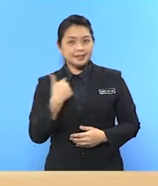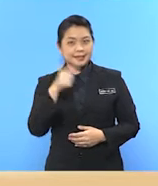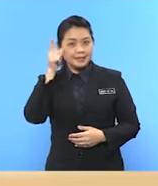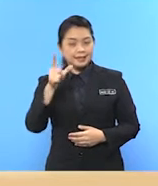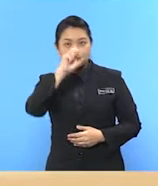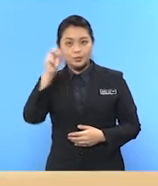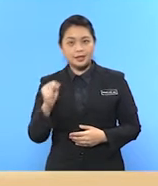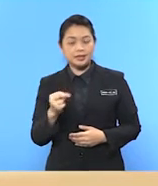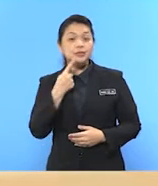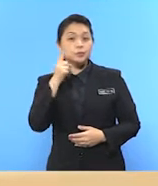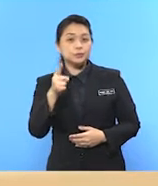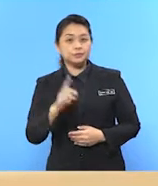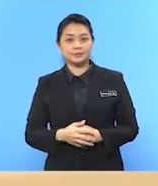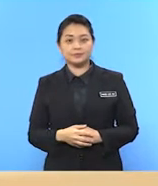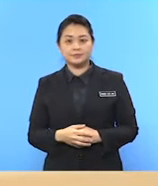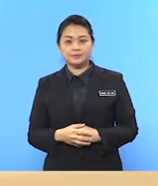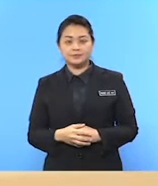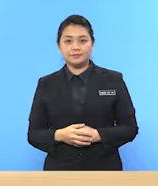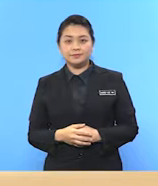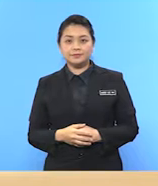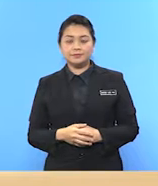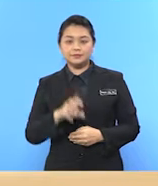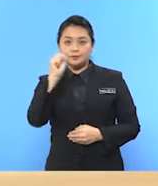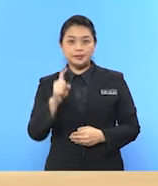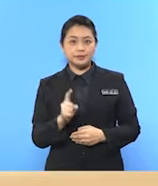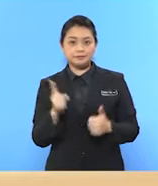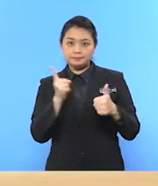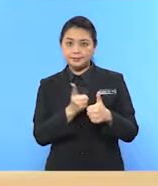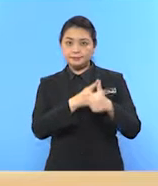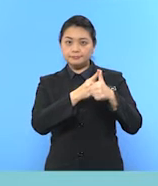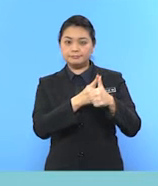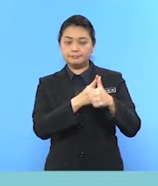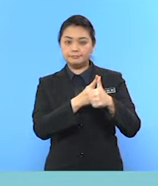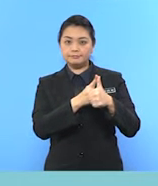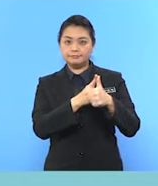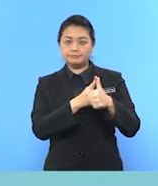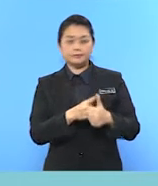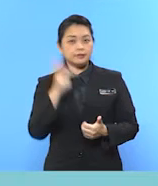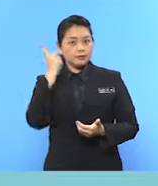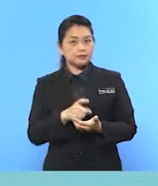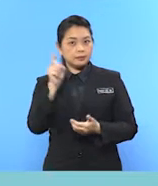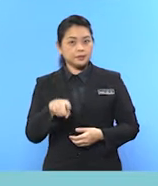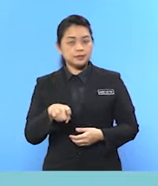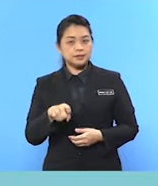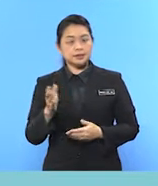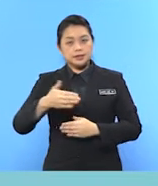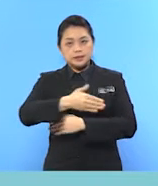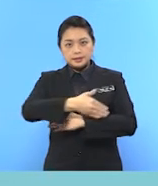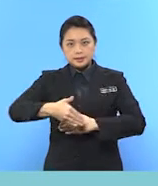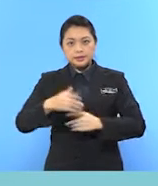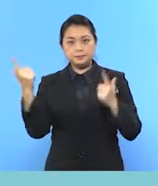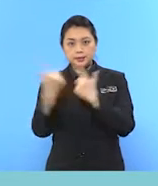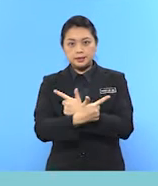Mari kita lihat soalan tersebut. Soalan pertama, kenal pasti